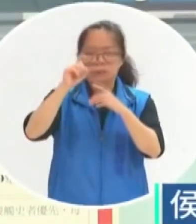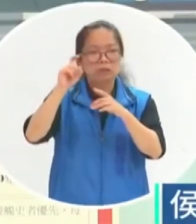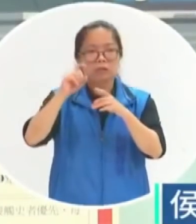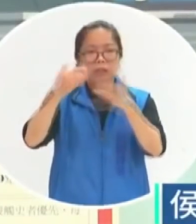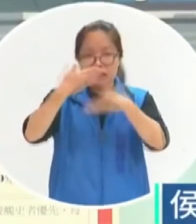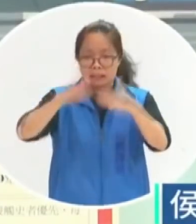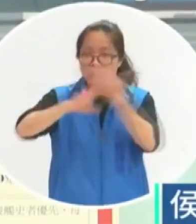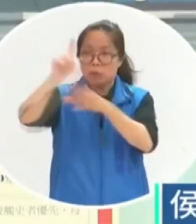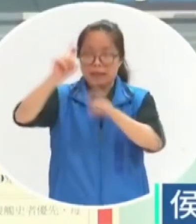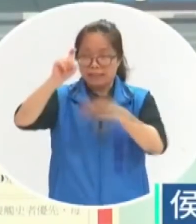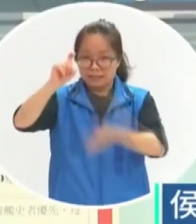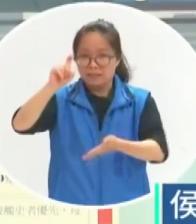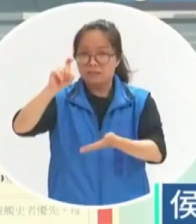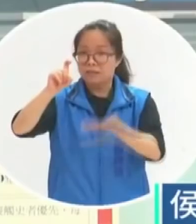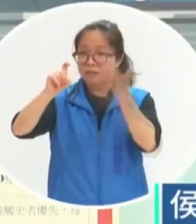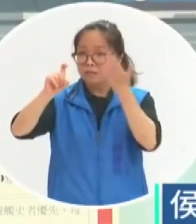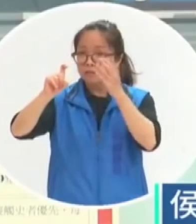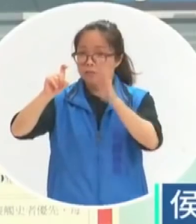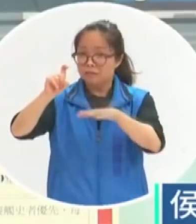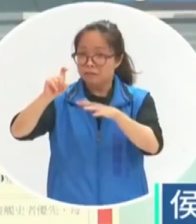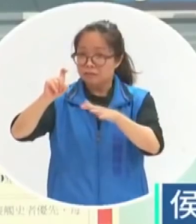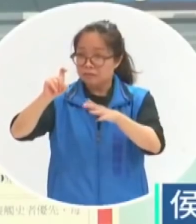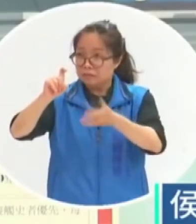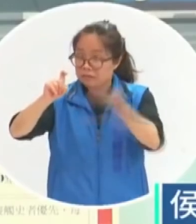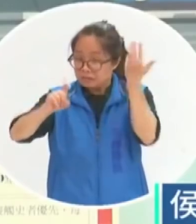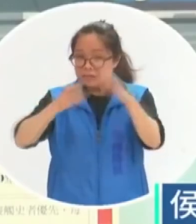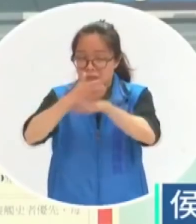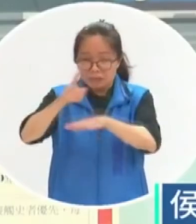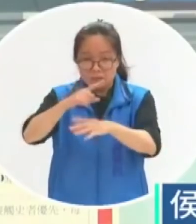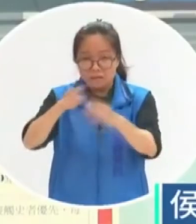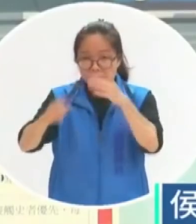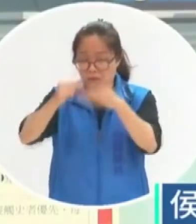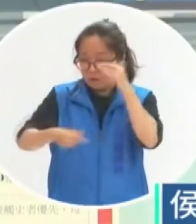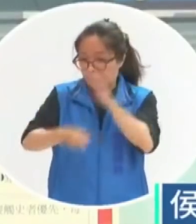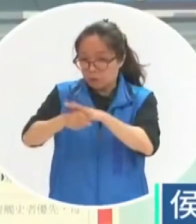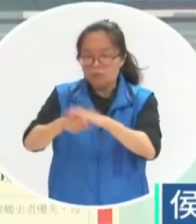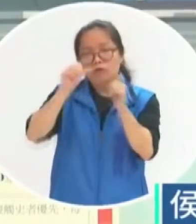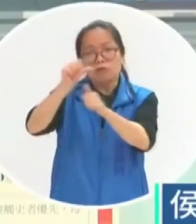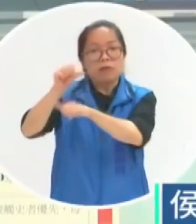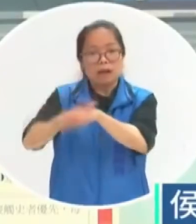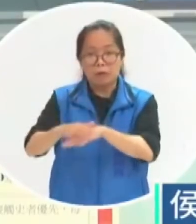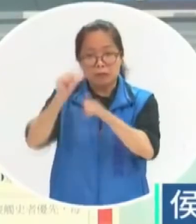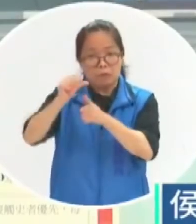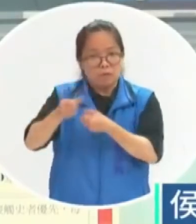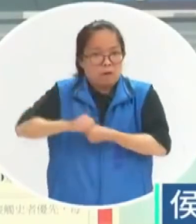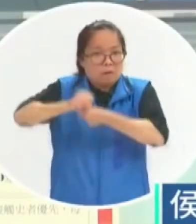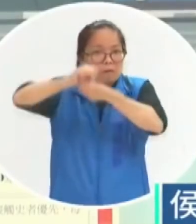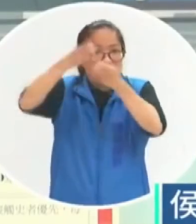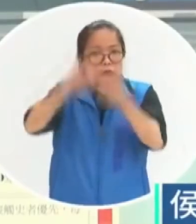室外十人的拍摄我都罚了，而且罚会逐渐逐渐越来越重。